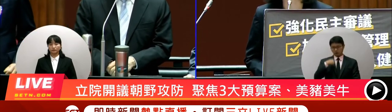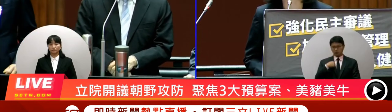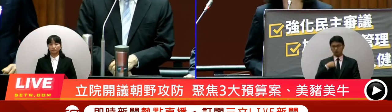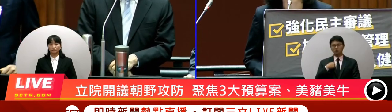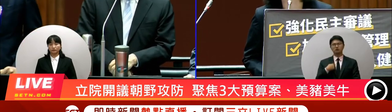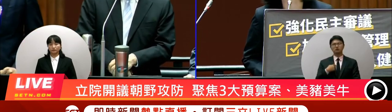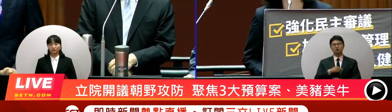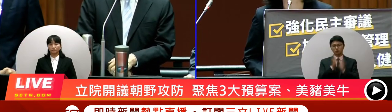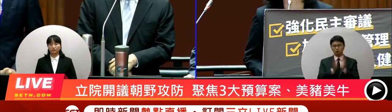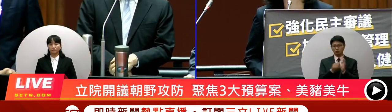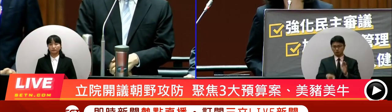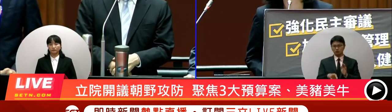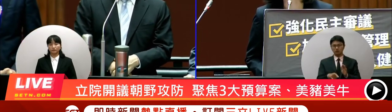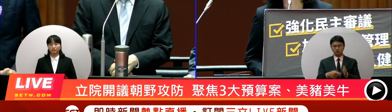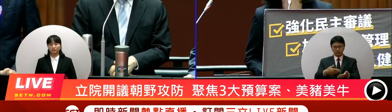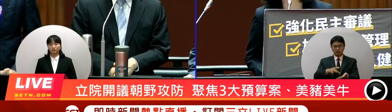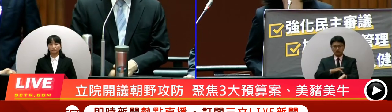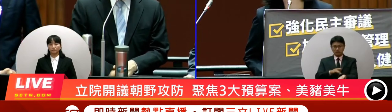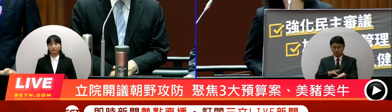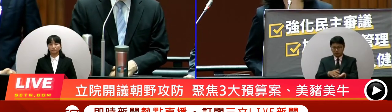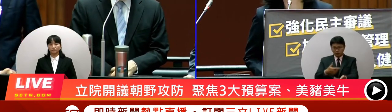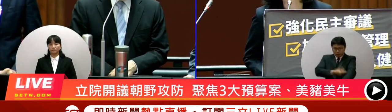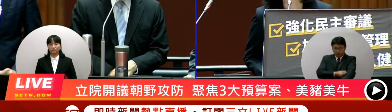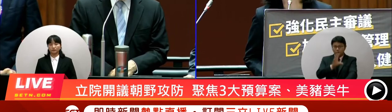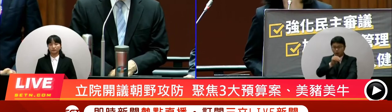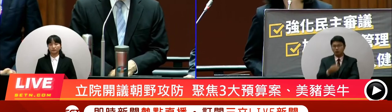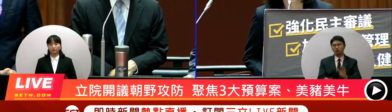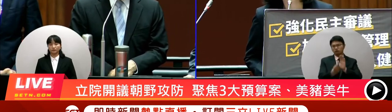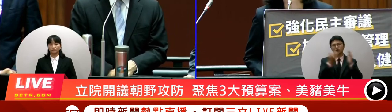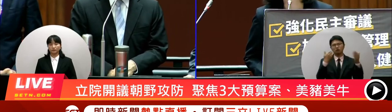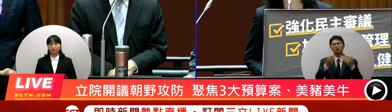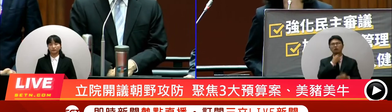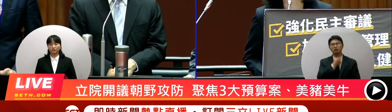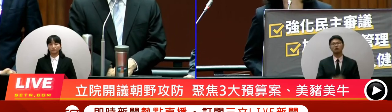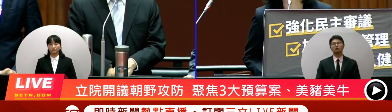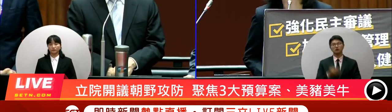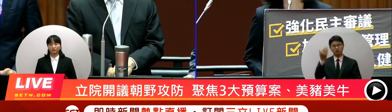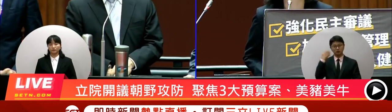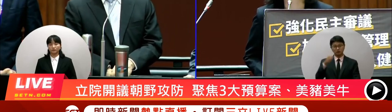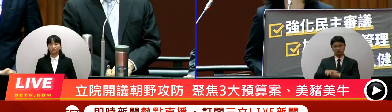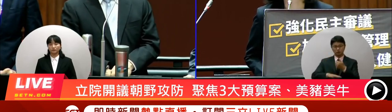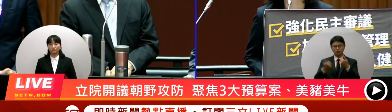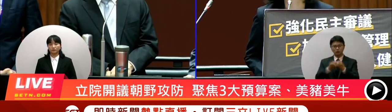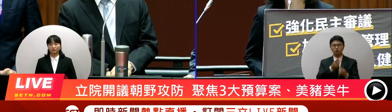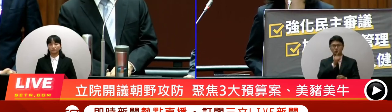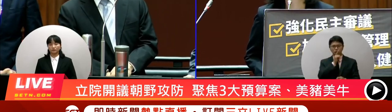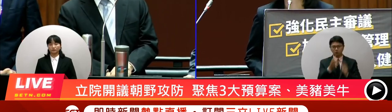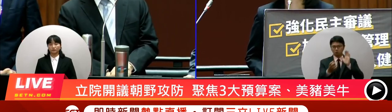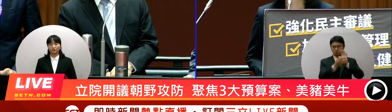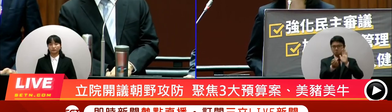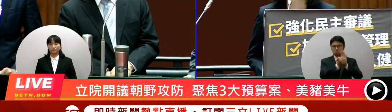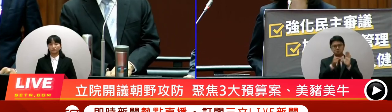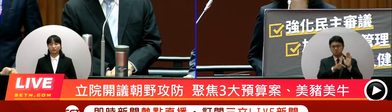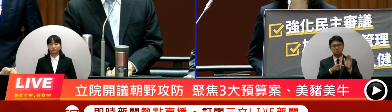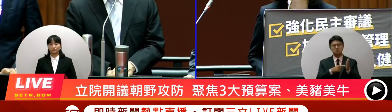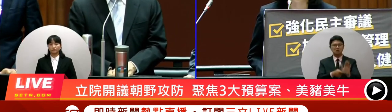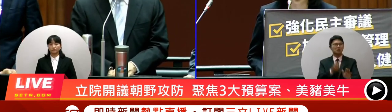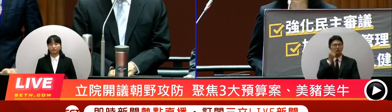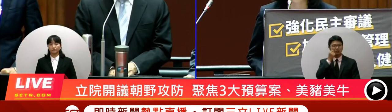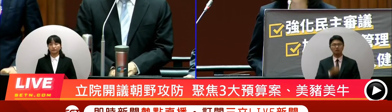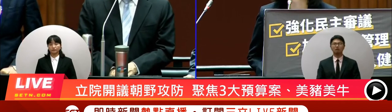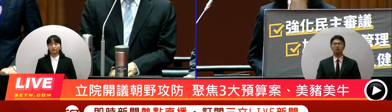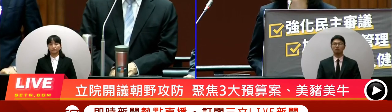定义有没有含有莱克多巴胺，那当时他告诉我们的是在座谈会上农委会这边反映是没有办法做这样的标示，那我不知道说刚才委员这边提到